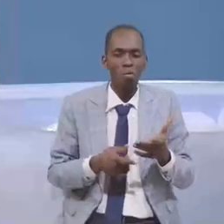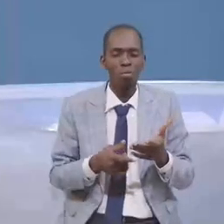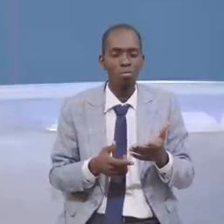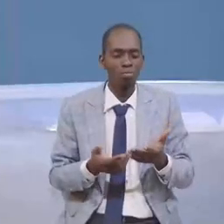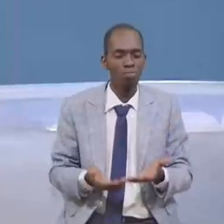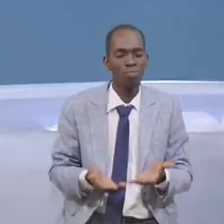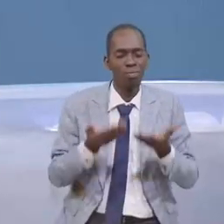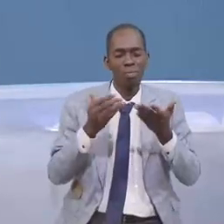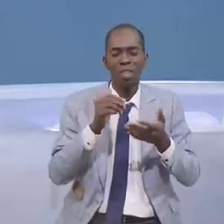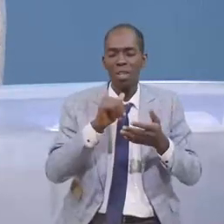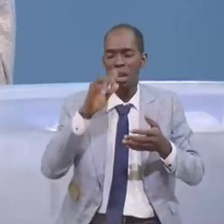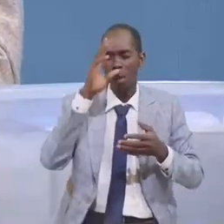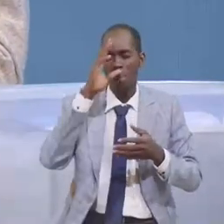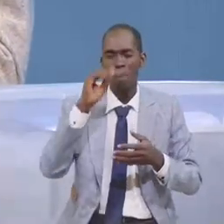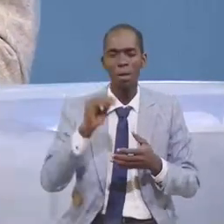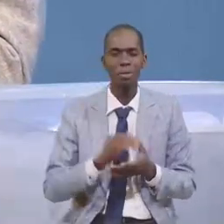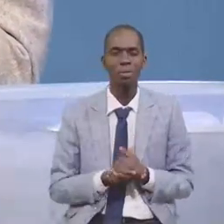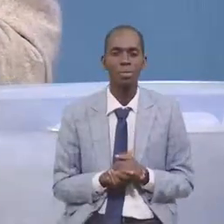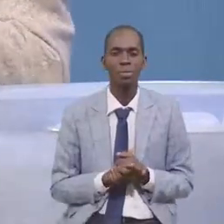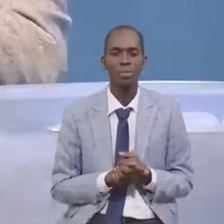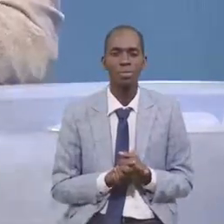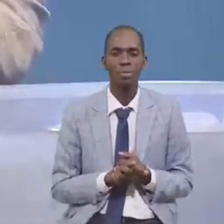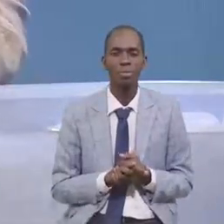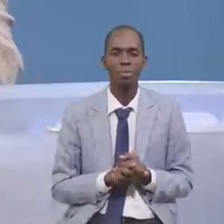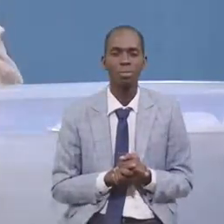Qu'est-ce qui élève un homme et une femme?